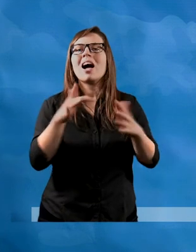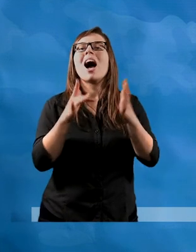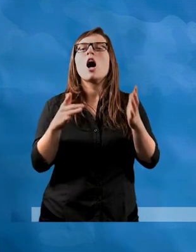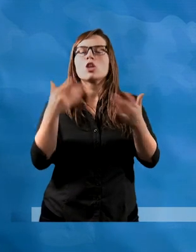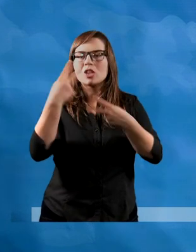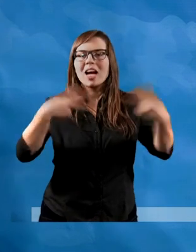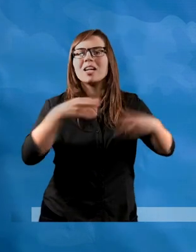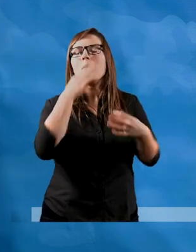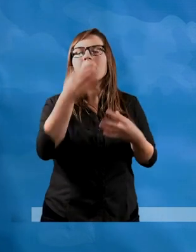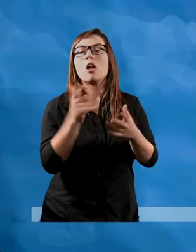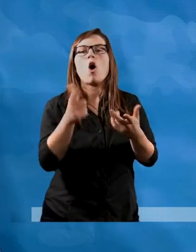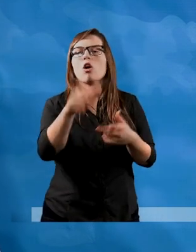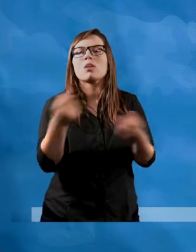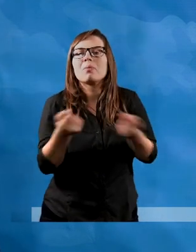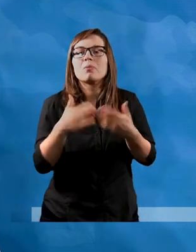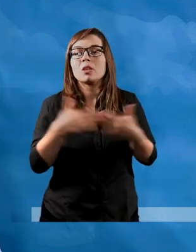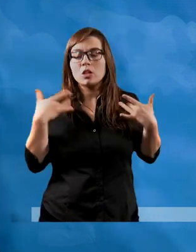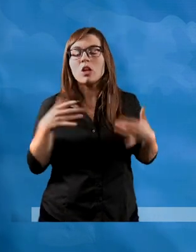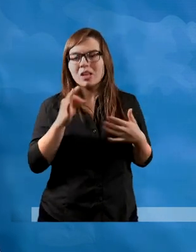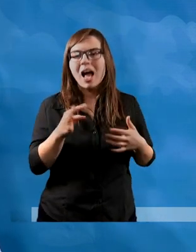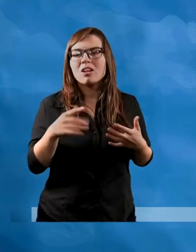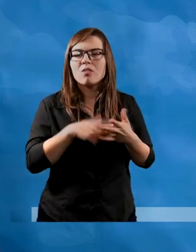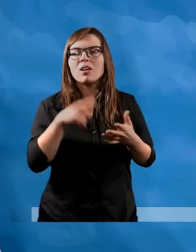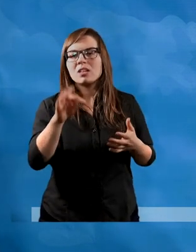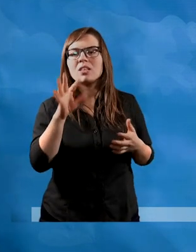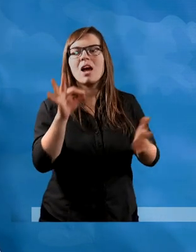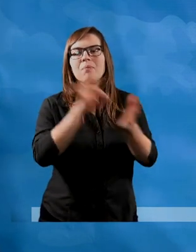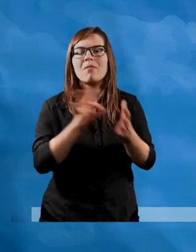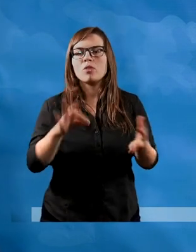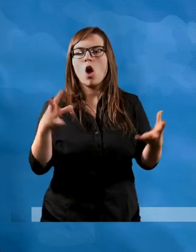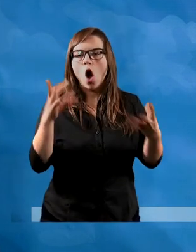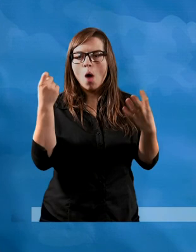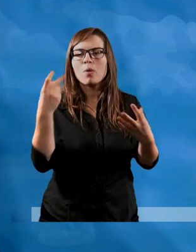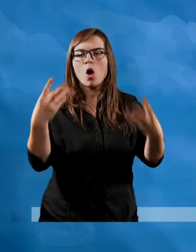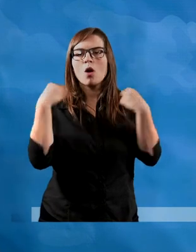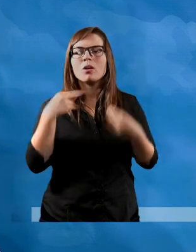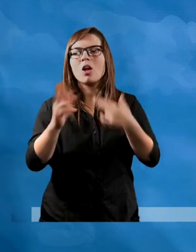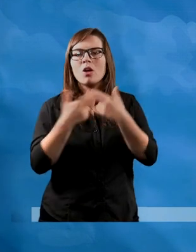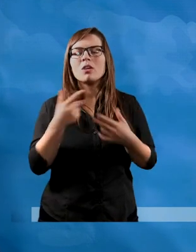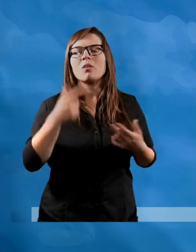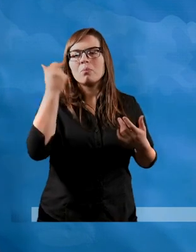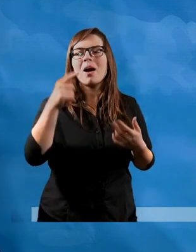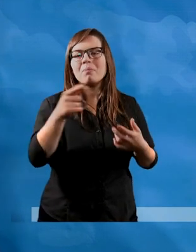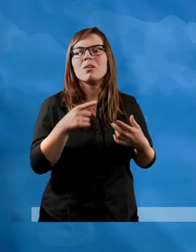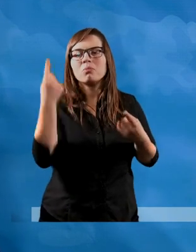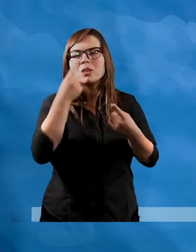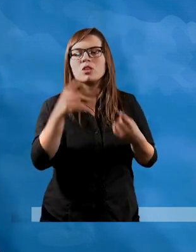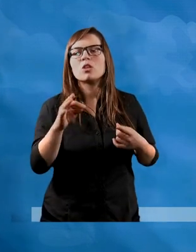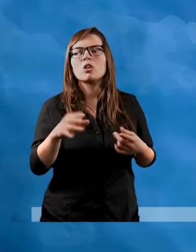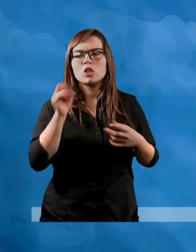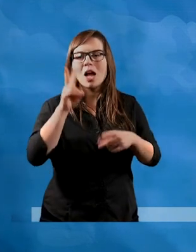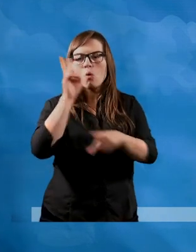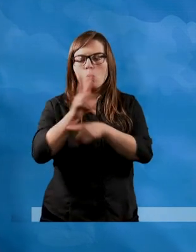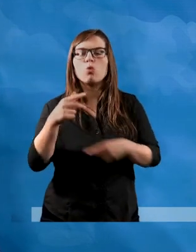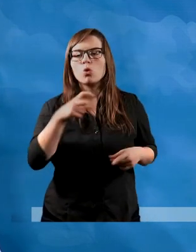czy otrzymałeś w końcu odpowiedź. A on mówi tak, w pewnym momencie otrzymałem, tylko że ta odpowiedź była też pytaniem. I ona właśnie brzmiało, czy